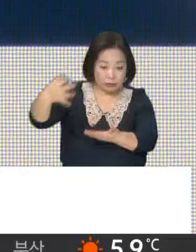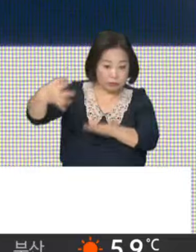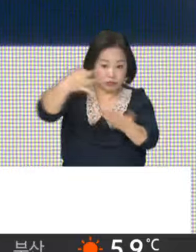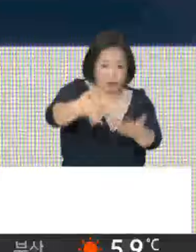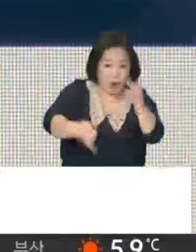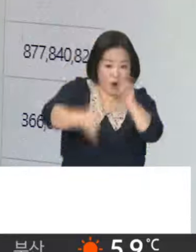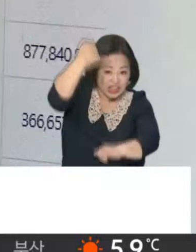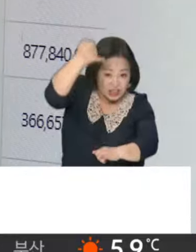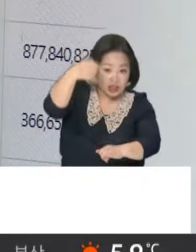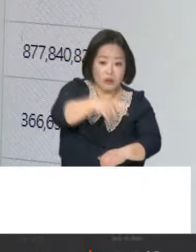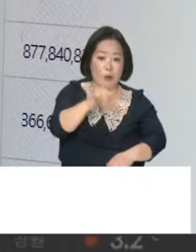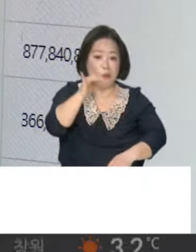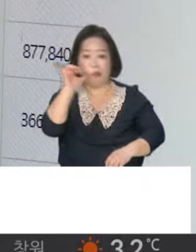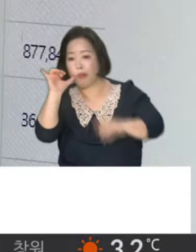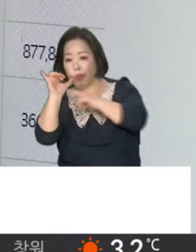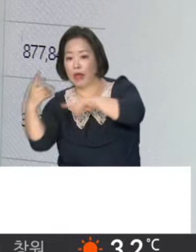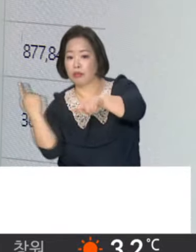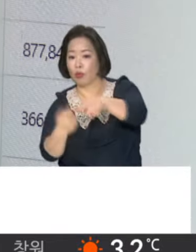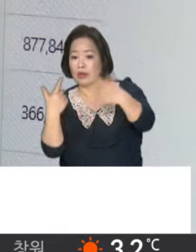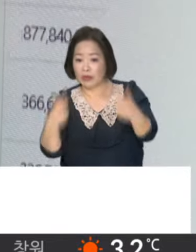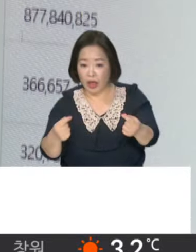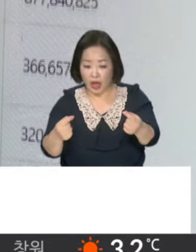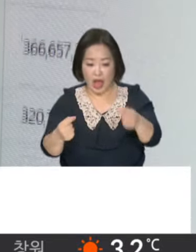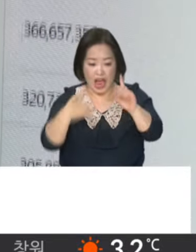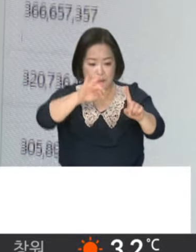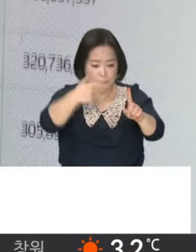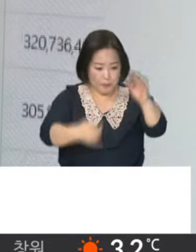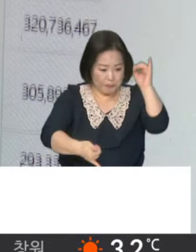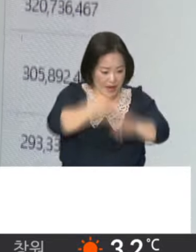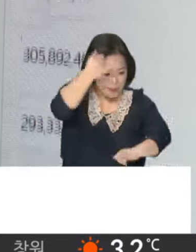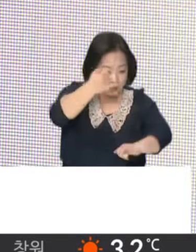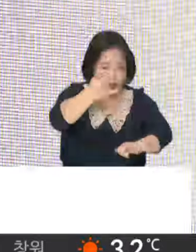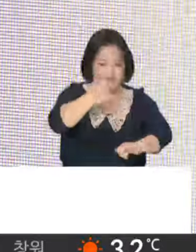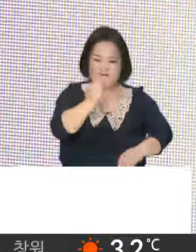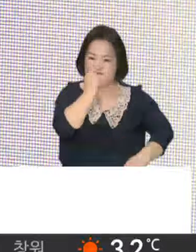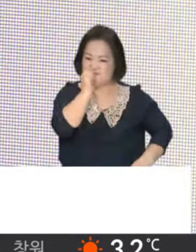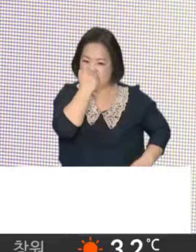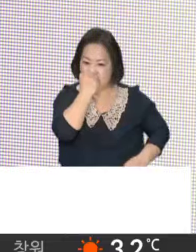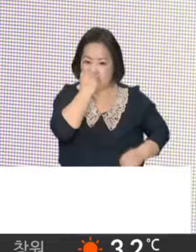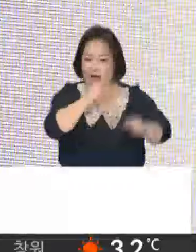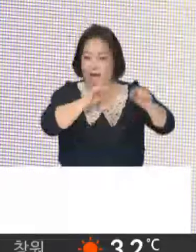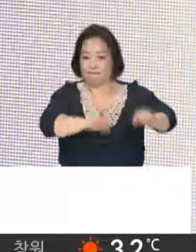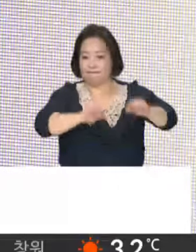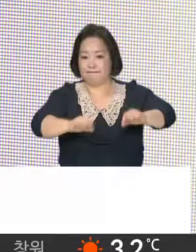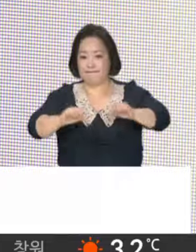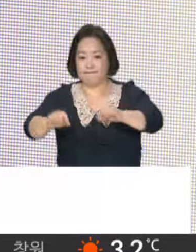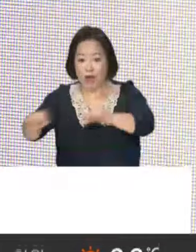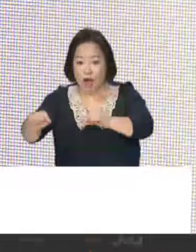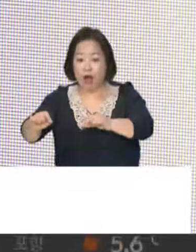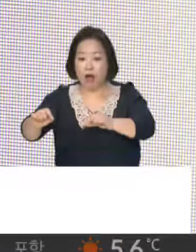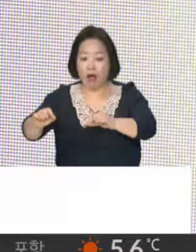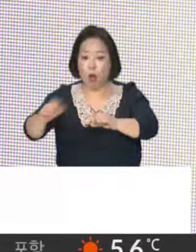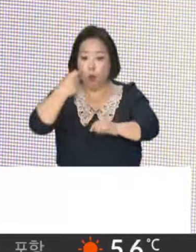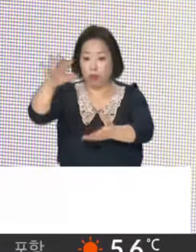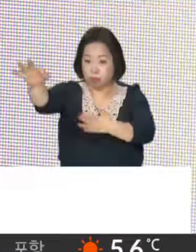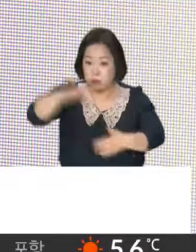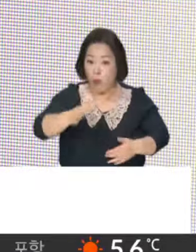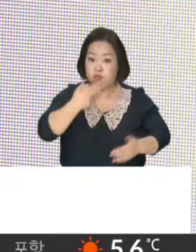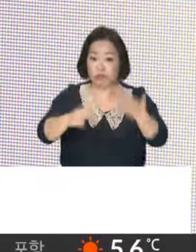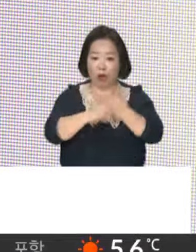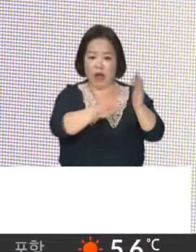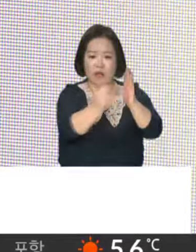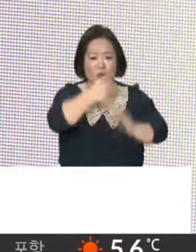한번 그 체불 하기 시작하면 계속 체불을 하고 그리고 근로자 본인뿐만 아니라 가족 전체의 문제가 있는 반사적